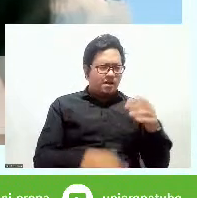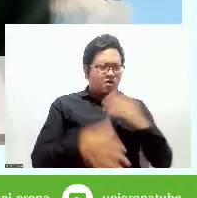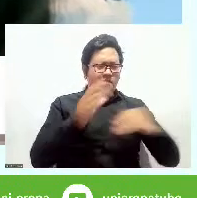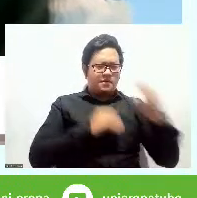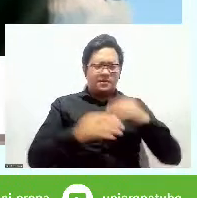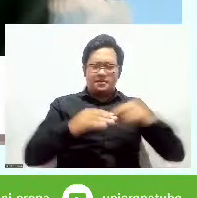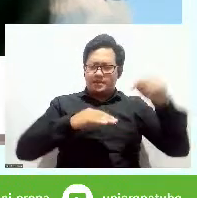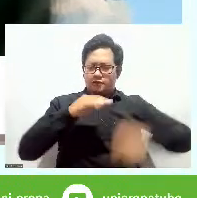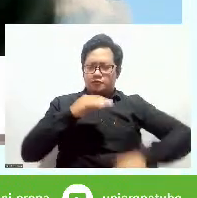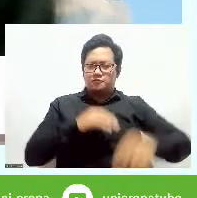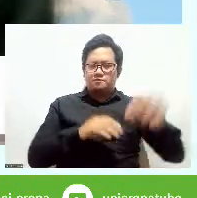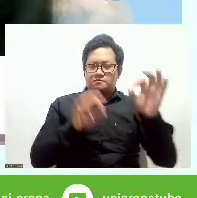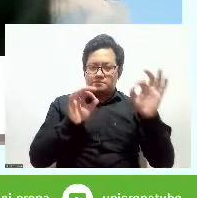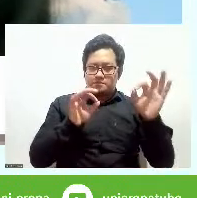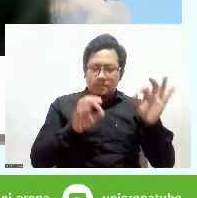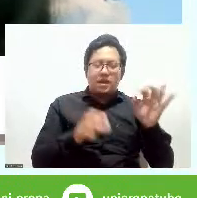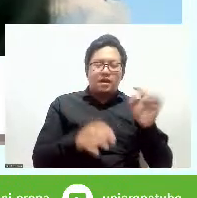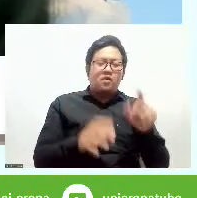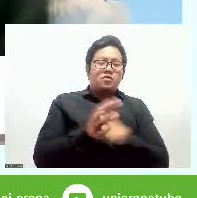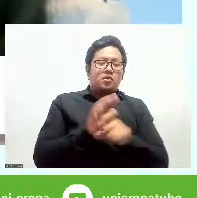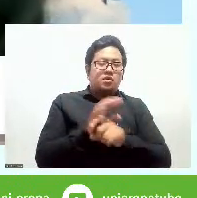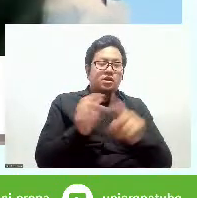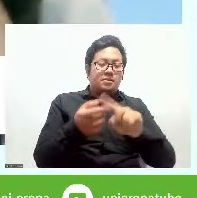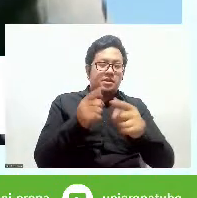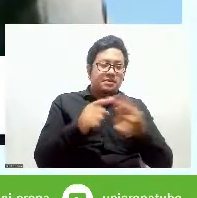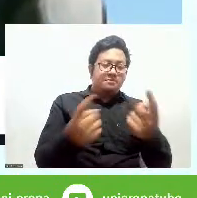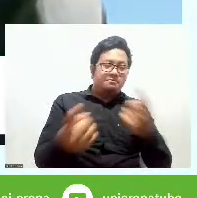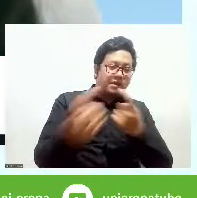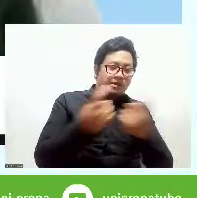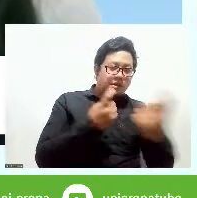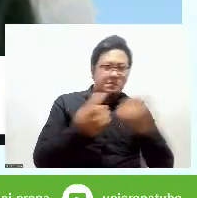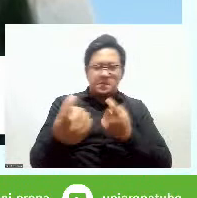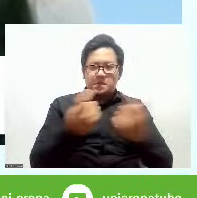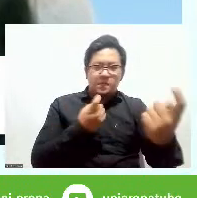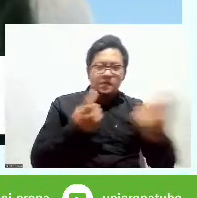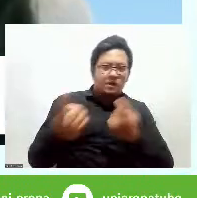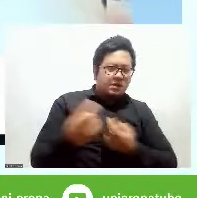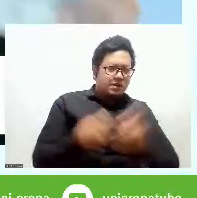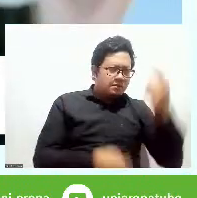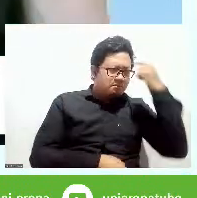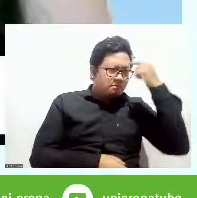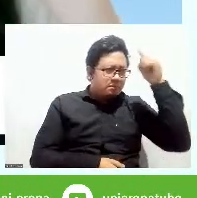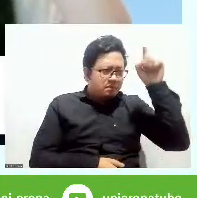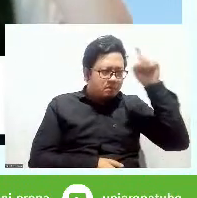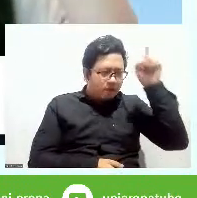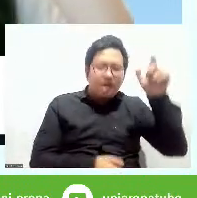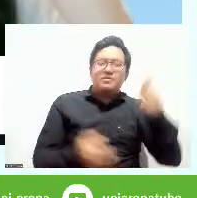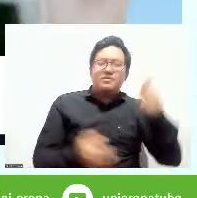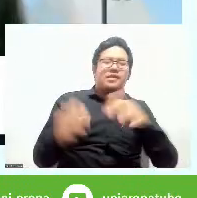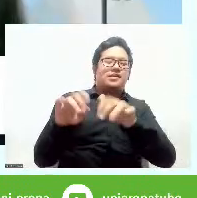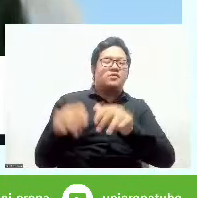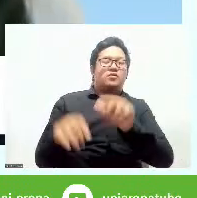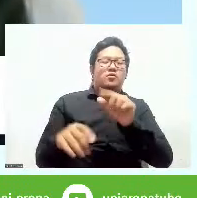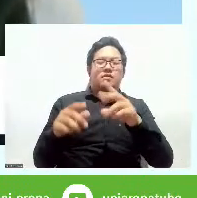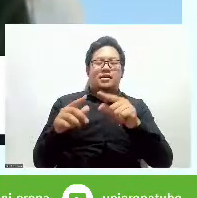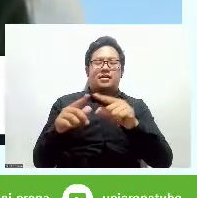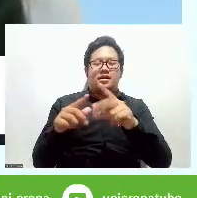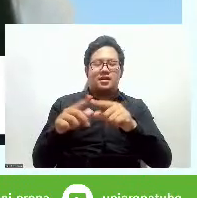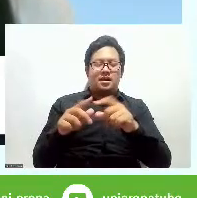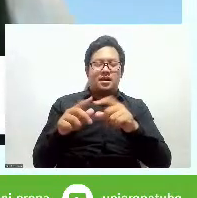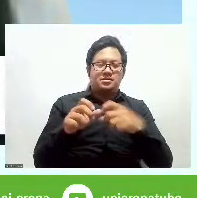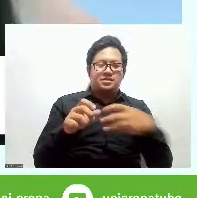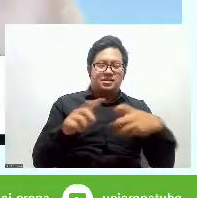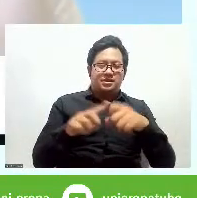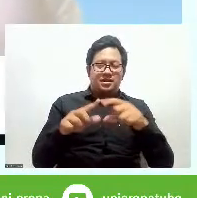mungkin masih punya pertanyaan-pertanyaan lagi di kepala Xiaomi cam isu ditulis sekarang nih untuk Rara Sekar untuk Abadi juga